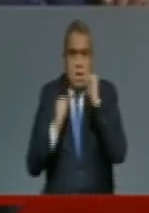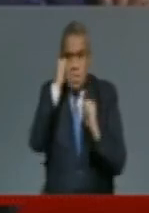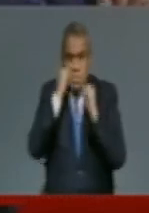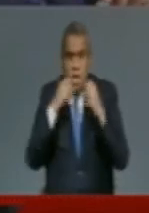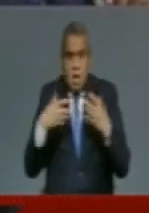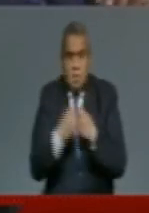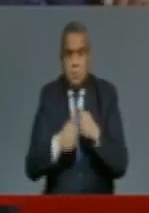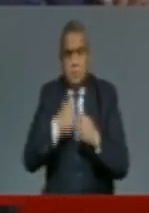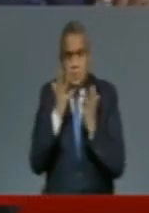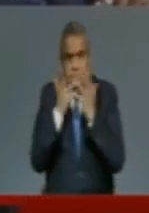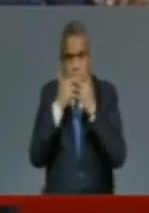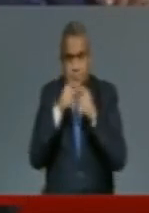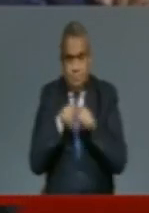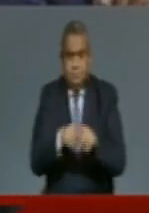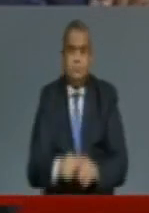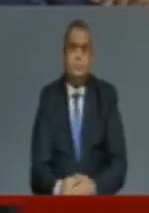متكامل.